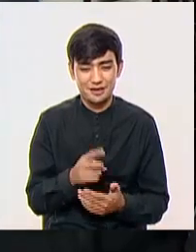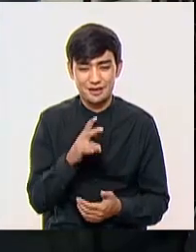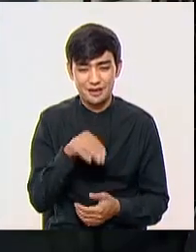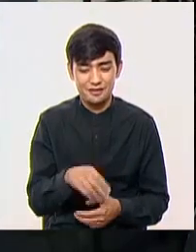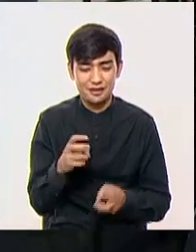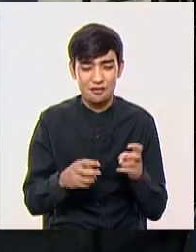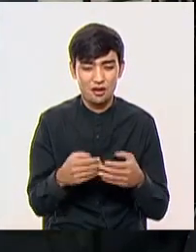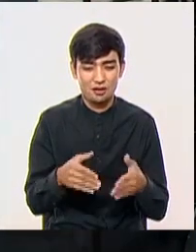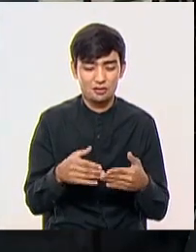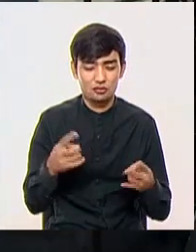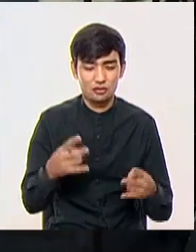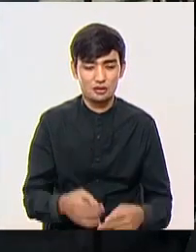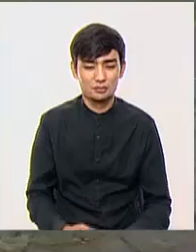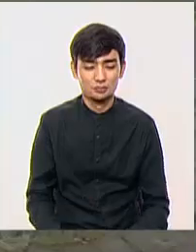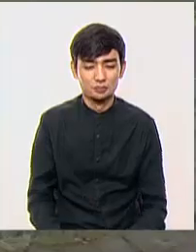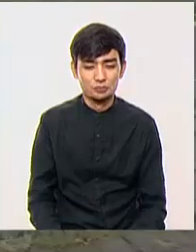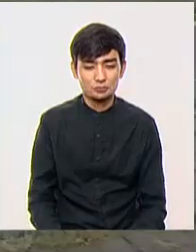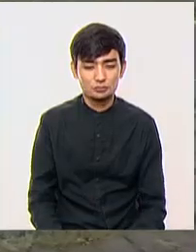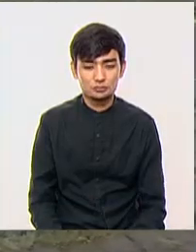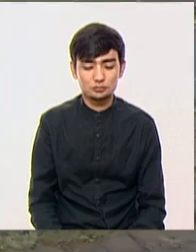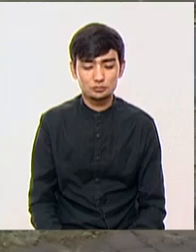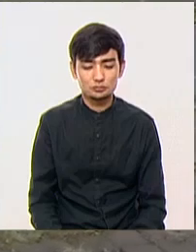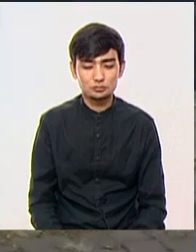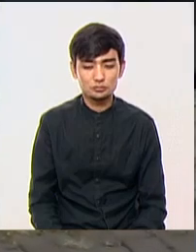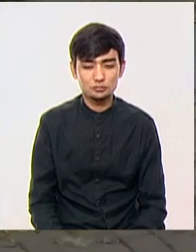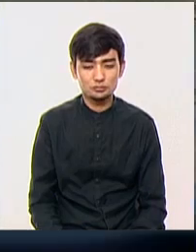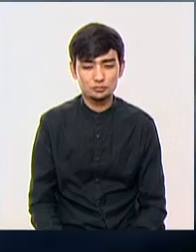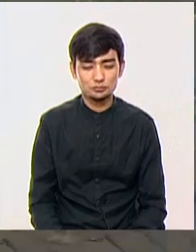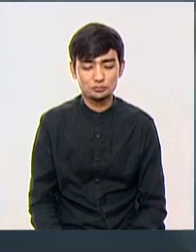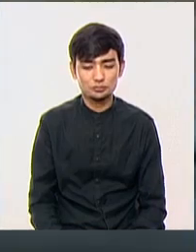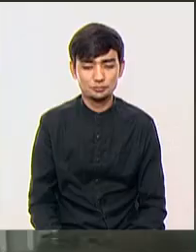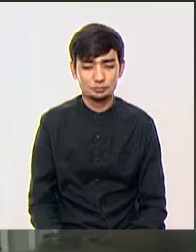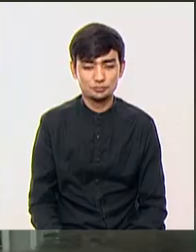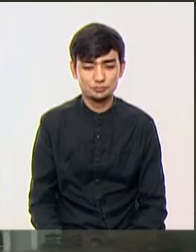мини-нефтеперерабатывающих заводов. Жанара Салханова, Руслан Ахматалиев, Информбюро, Восточно-Казахстанская область.